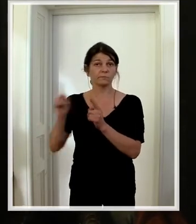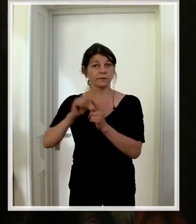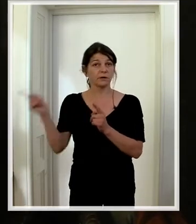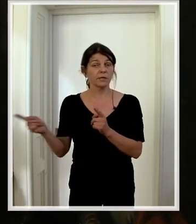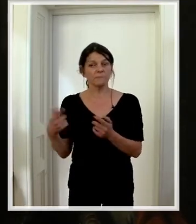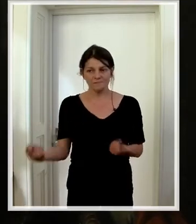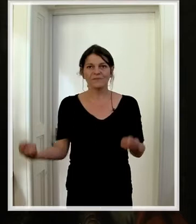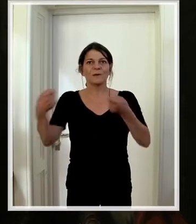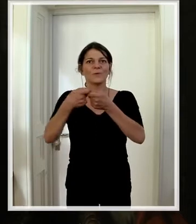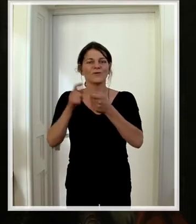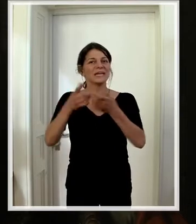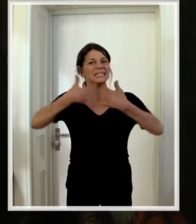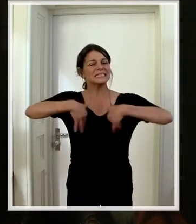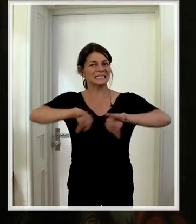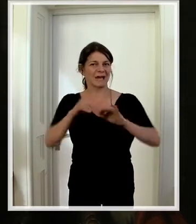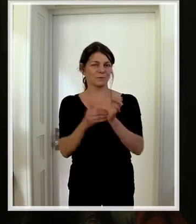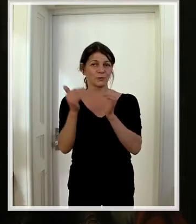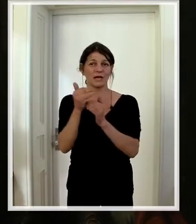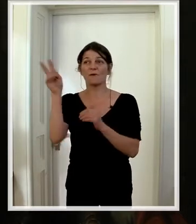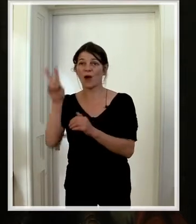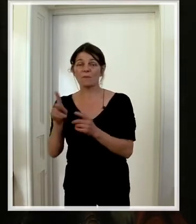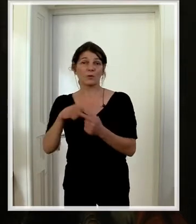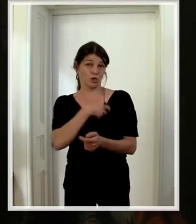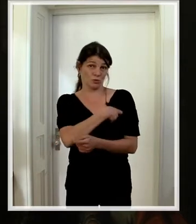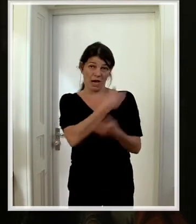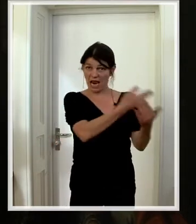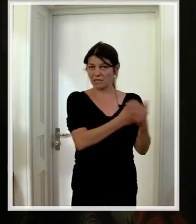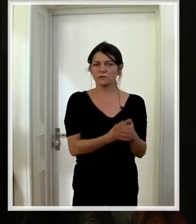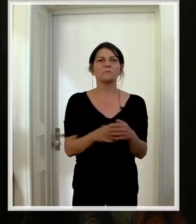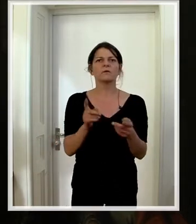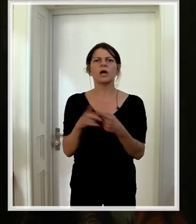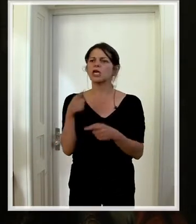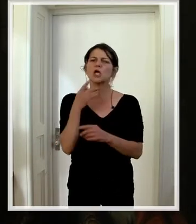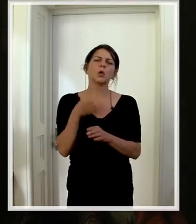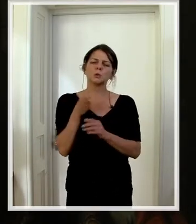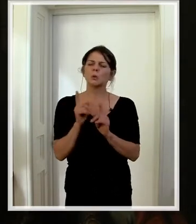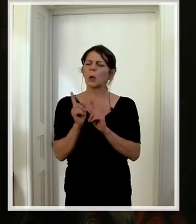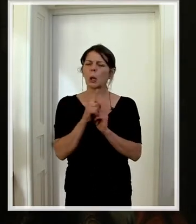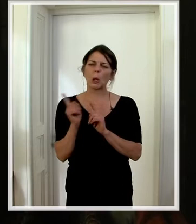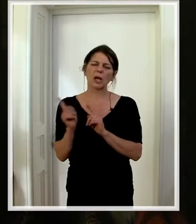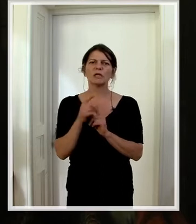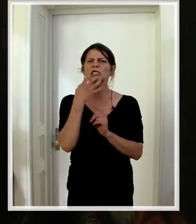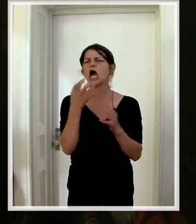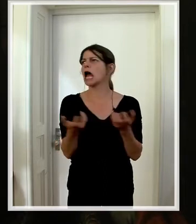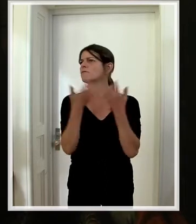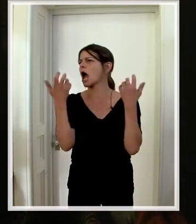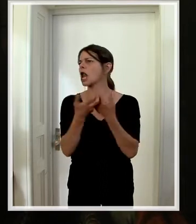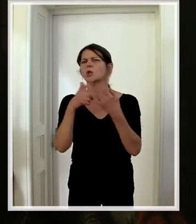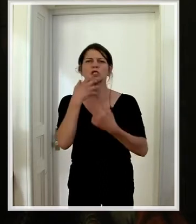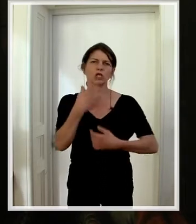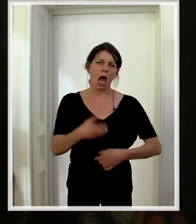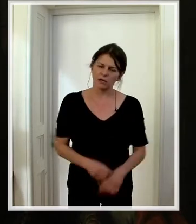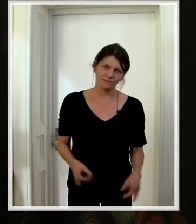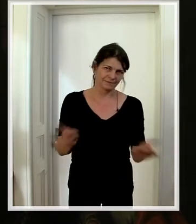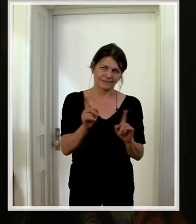in ein Gesamtsystem mit Vorarlberg und der Schweiz. Also wenn man jetzt da sieht, das Zögli fahrt ja noch zwischen Scharwald und Schaan, ist das